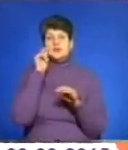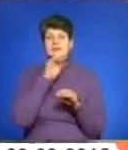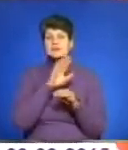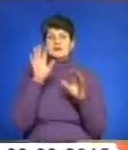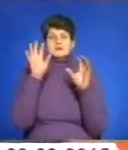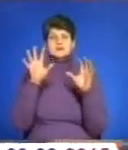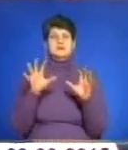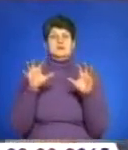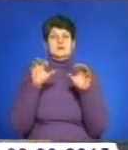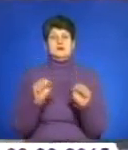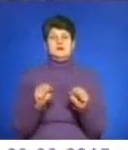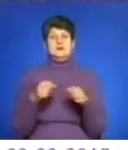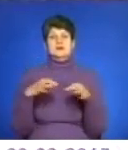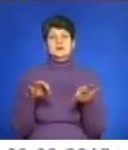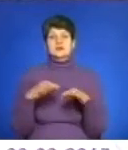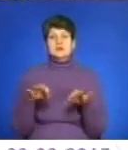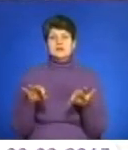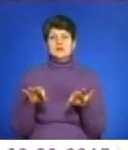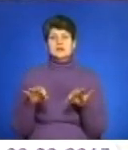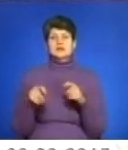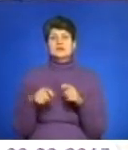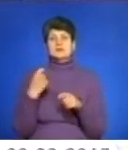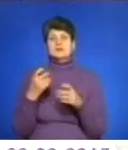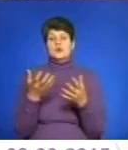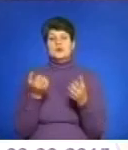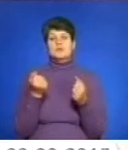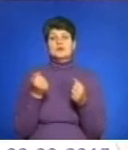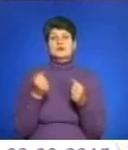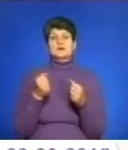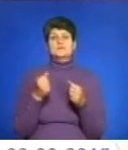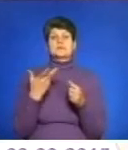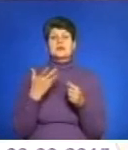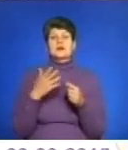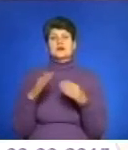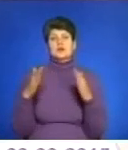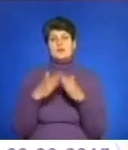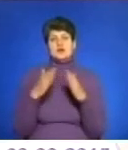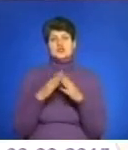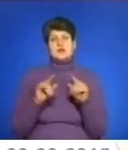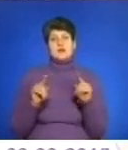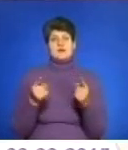заволодіння транспортним засобом. Зловмиснику обрано запобіжний захід у вигляді домашнього арешту.